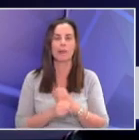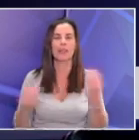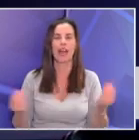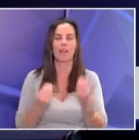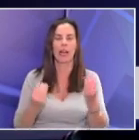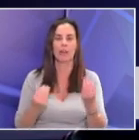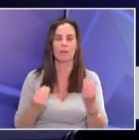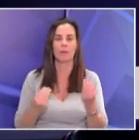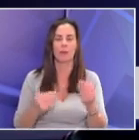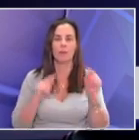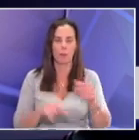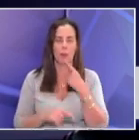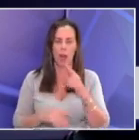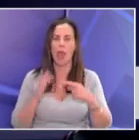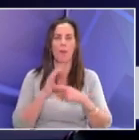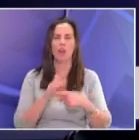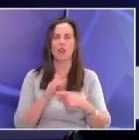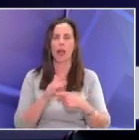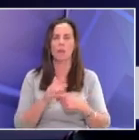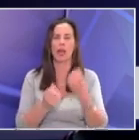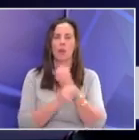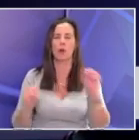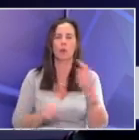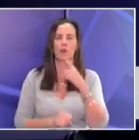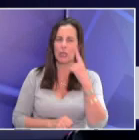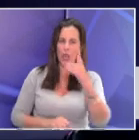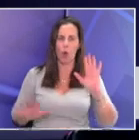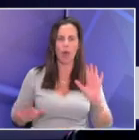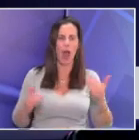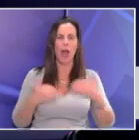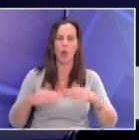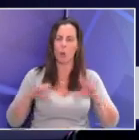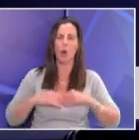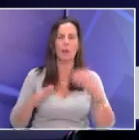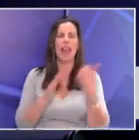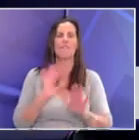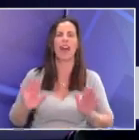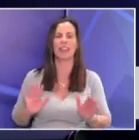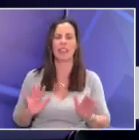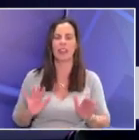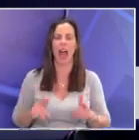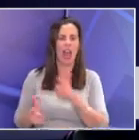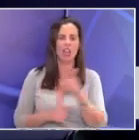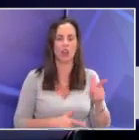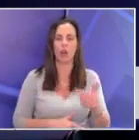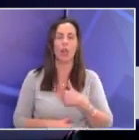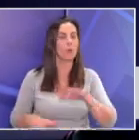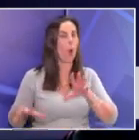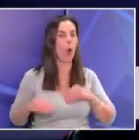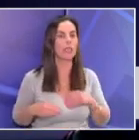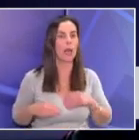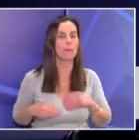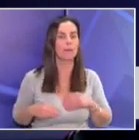העניינים של הצד השני, ובאים ואומרים, למשל, הדמוקרטים באים ואומרים, תקשיבו, אנחנו מוכנים לוותר על העניין הזה של הנשק. אנחנו